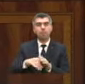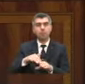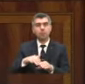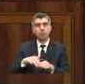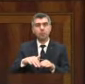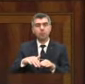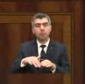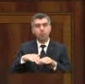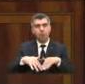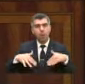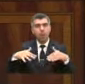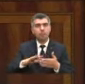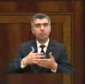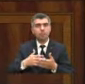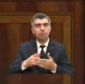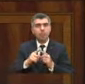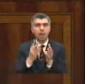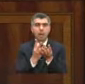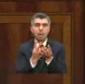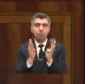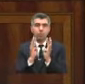المبادرة لتشكيل واحد اللجنة